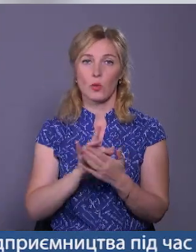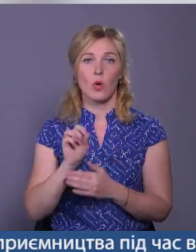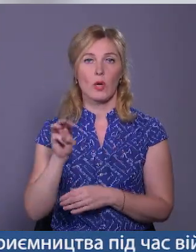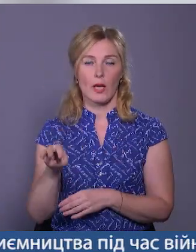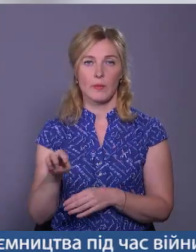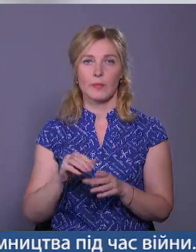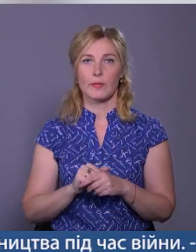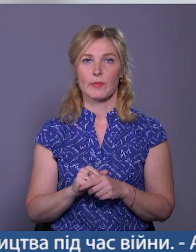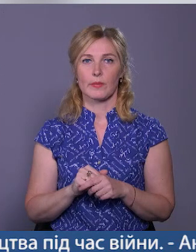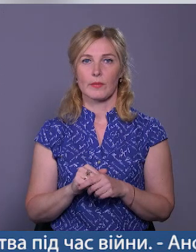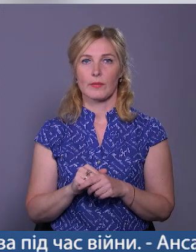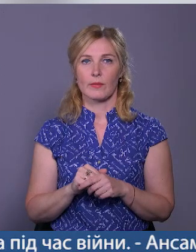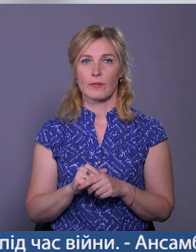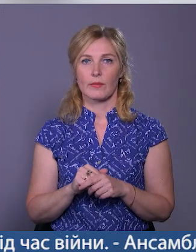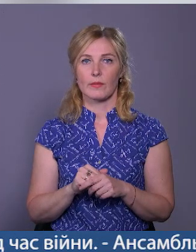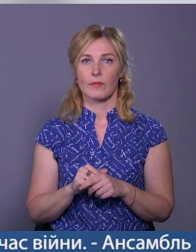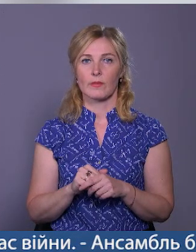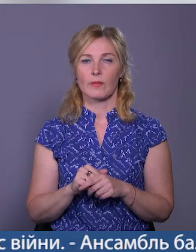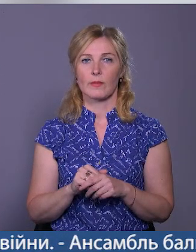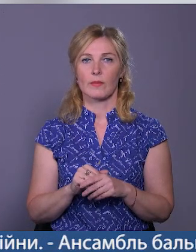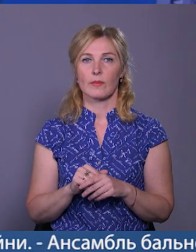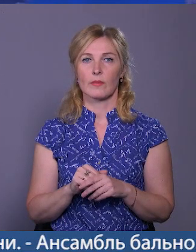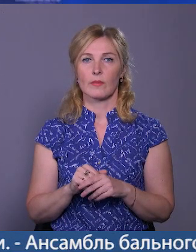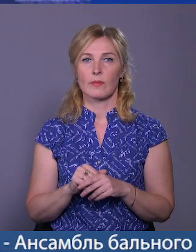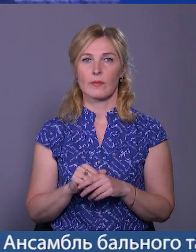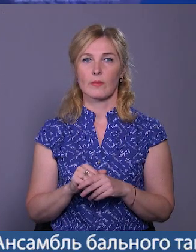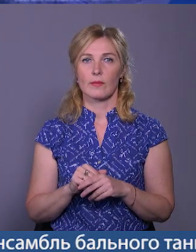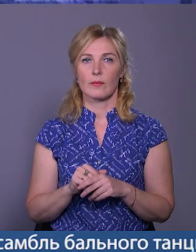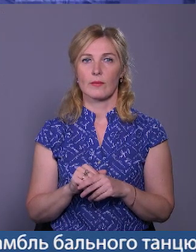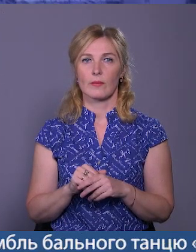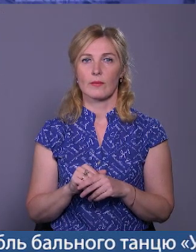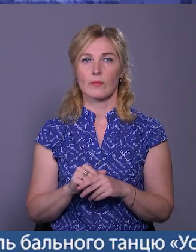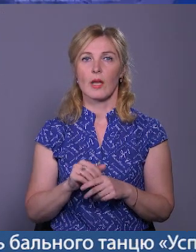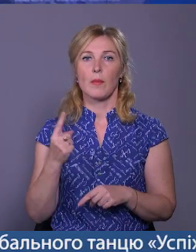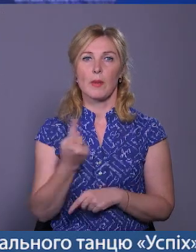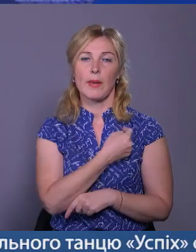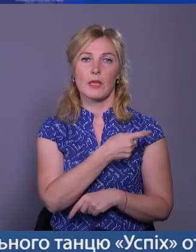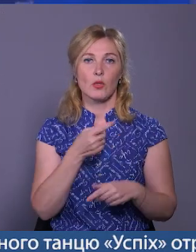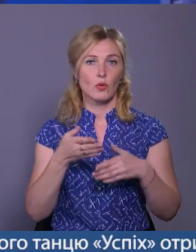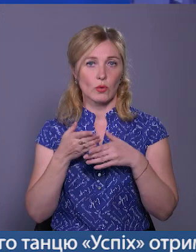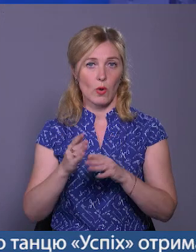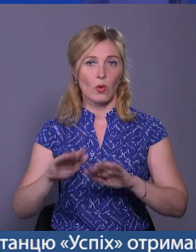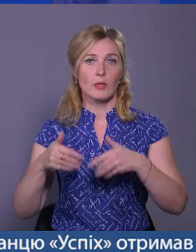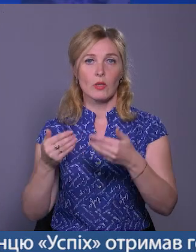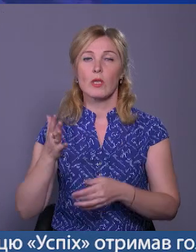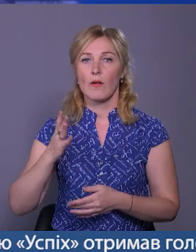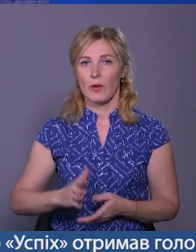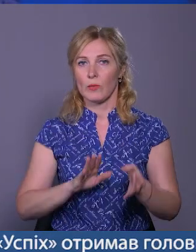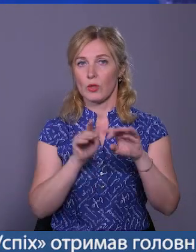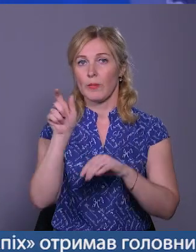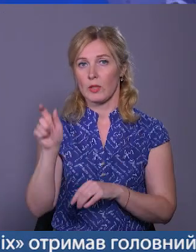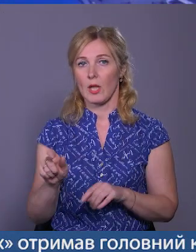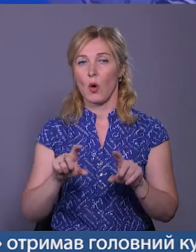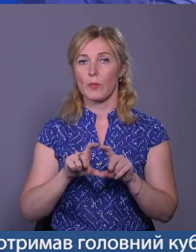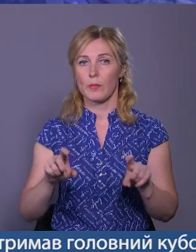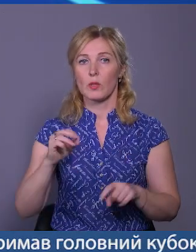Ірина Кондратюк Микола Юрковський новини міста первинну медичну допомогу надають вимушеним переселенцям